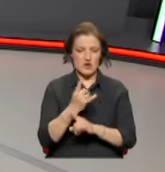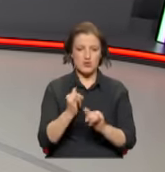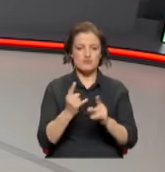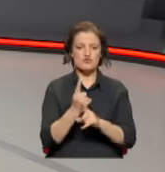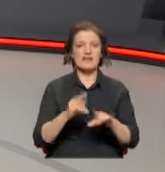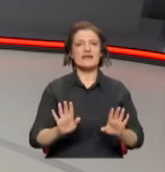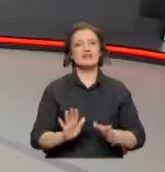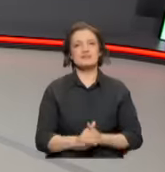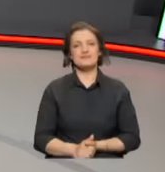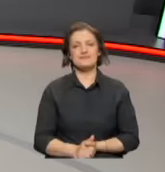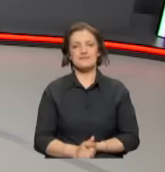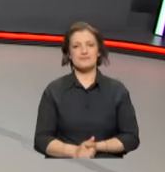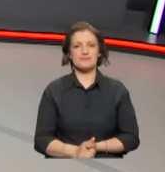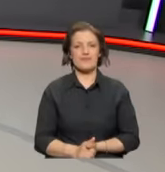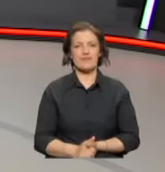değil. Yani